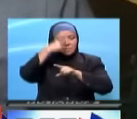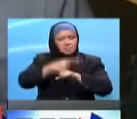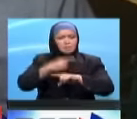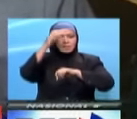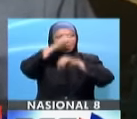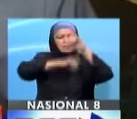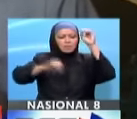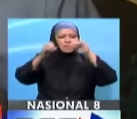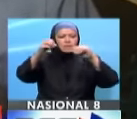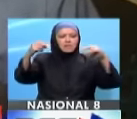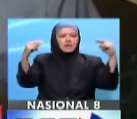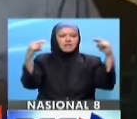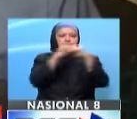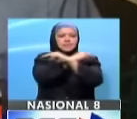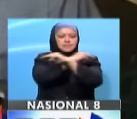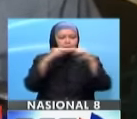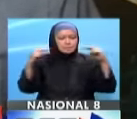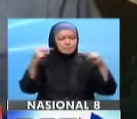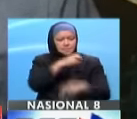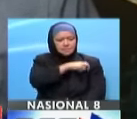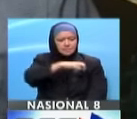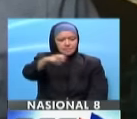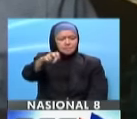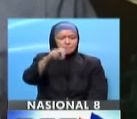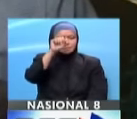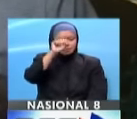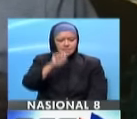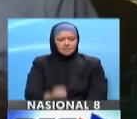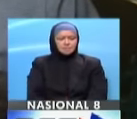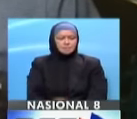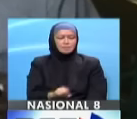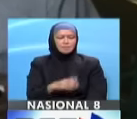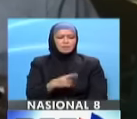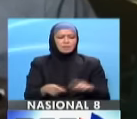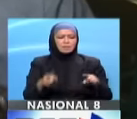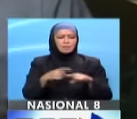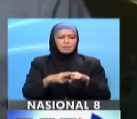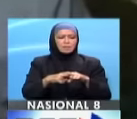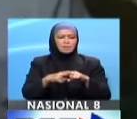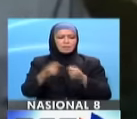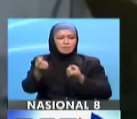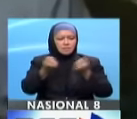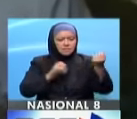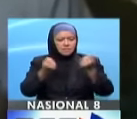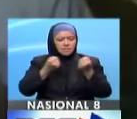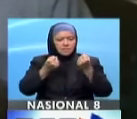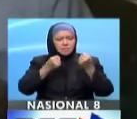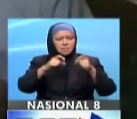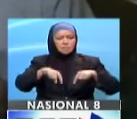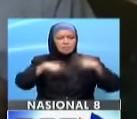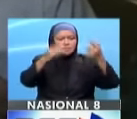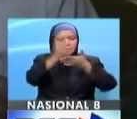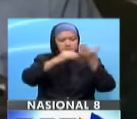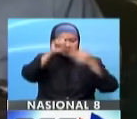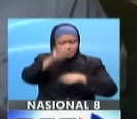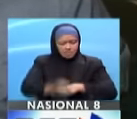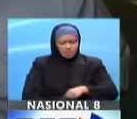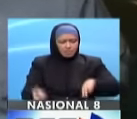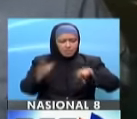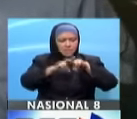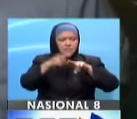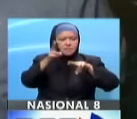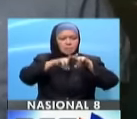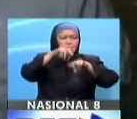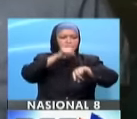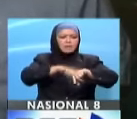selatan Semenanjung Malaysia. Pergerakan trafik terutamanya menghala ke arah selatan semakin meningkat dengan pertambahan kenderaan sejak jam 6 petang